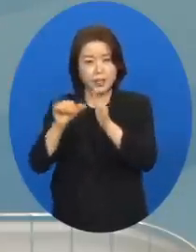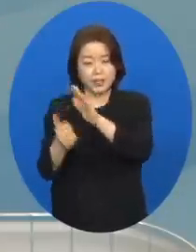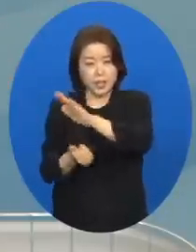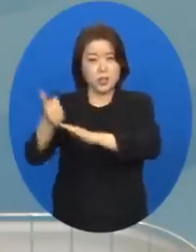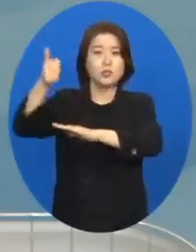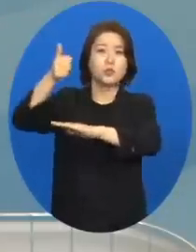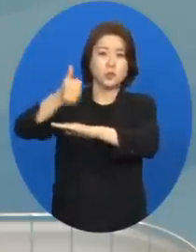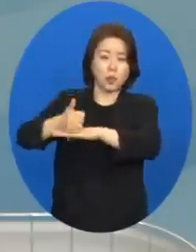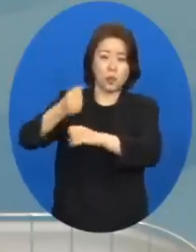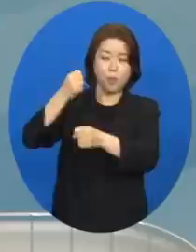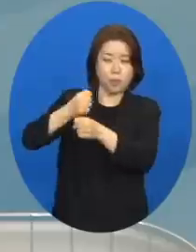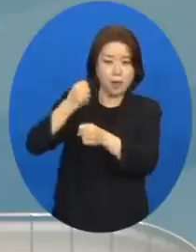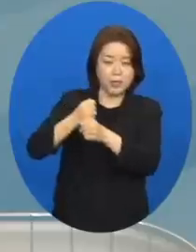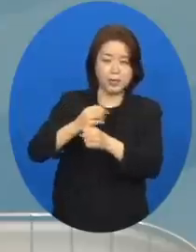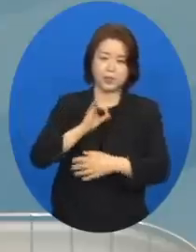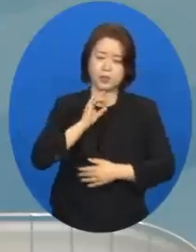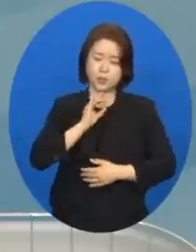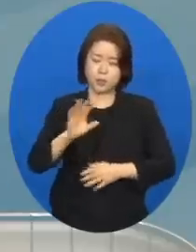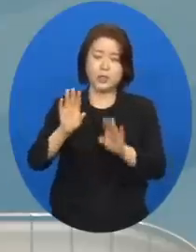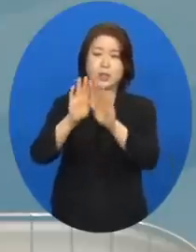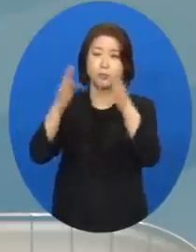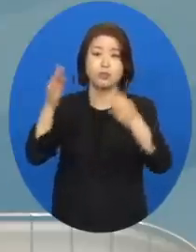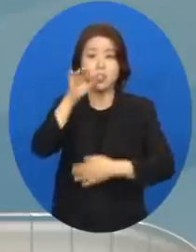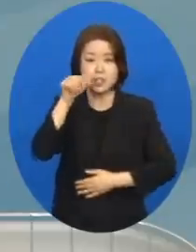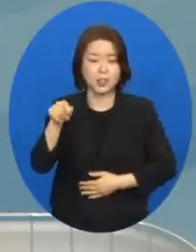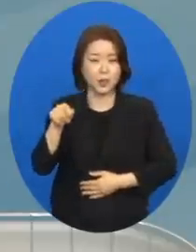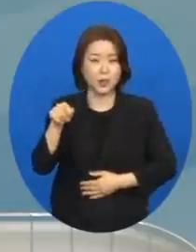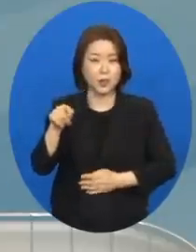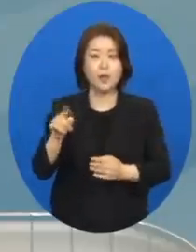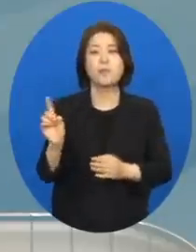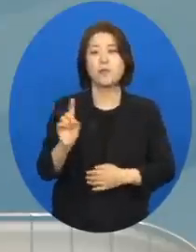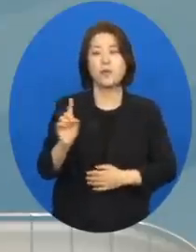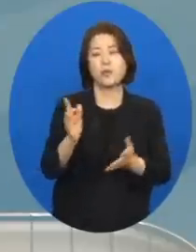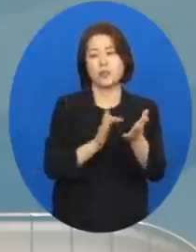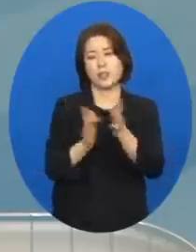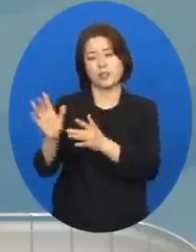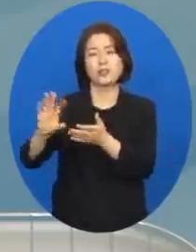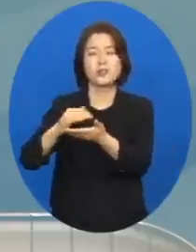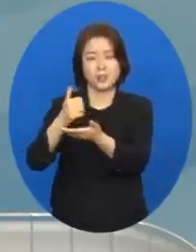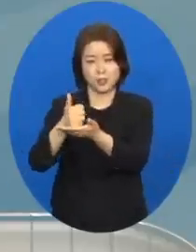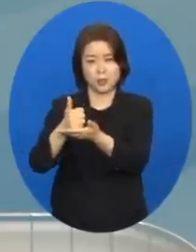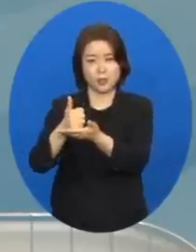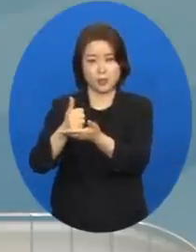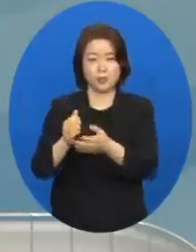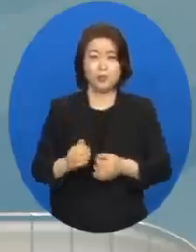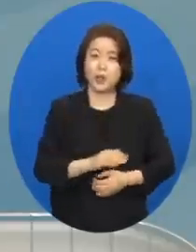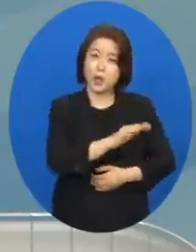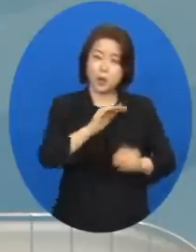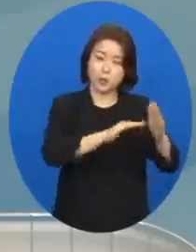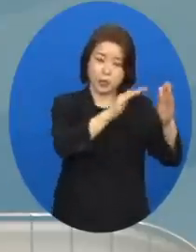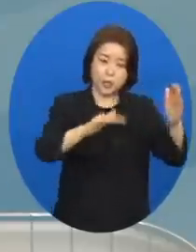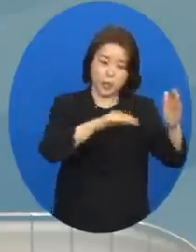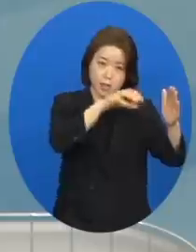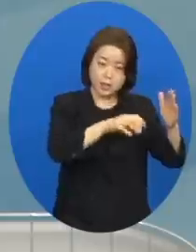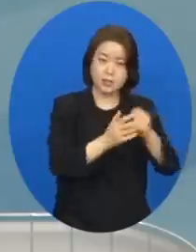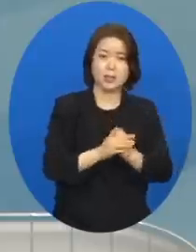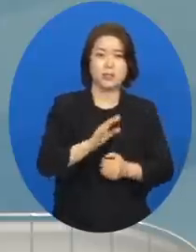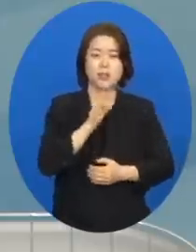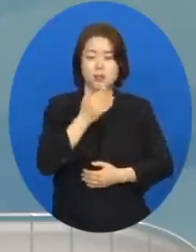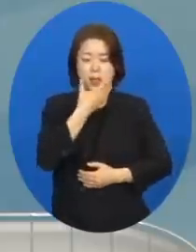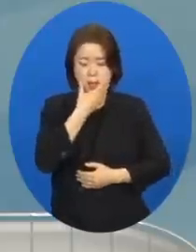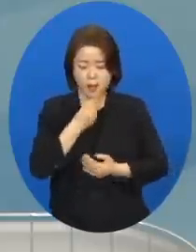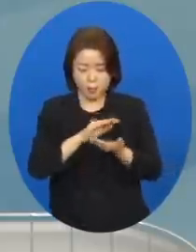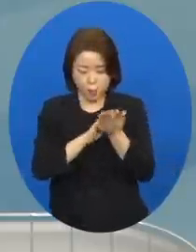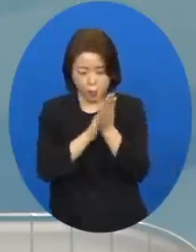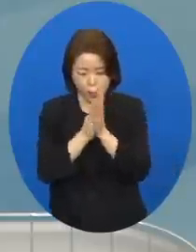하는 유일한 문이 있습니다. 예수 그리스도세요. 우리의 가정이 정말 행복하게 될 수